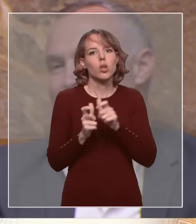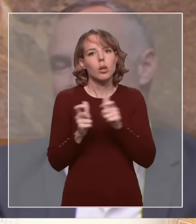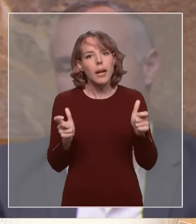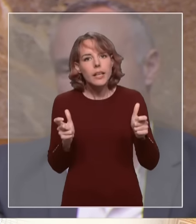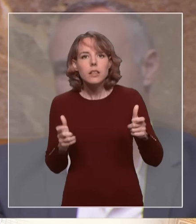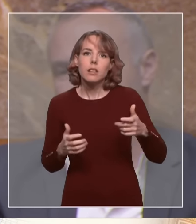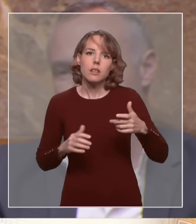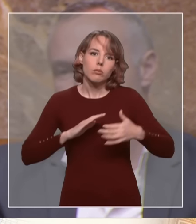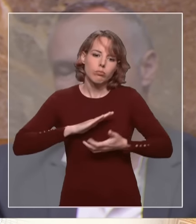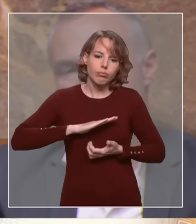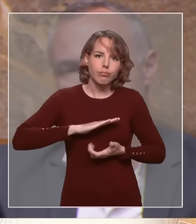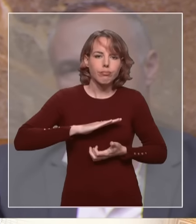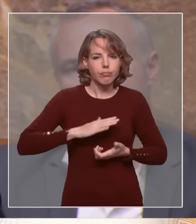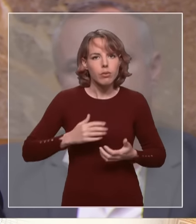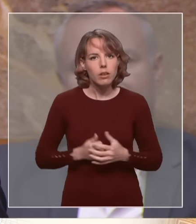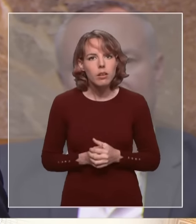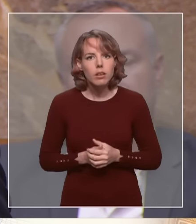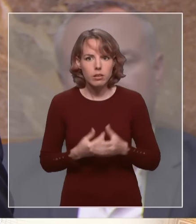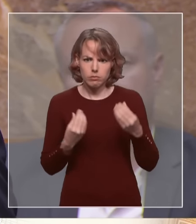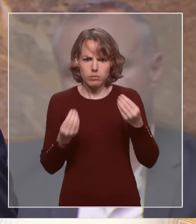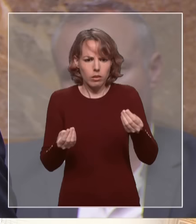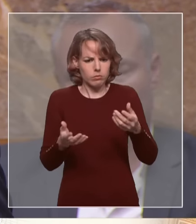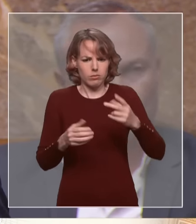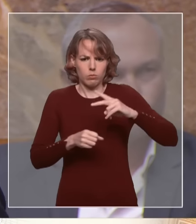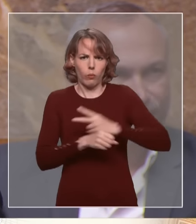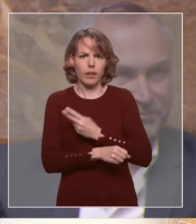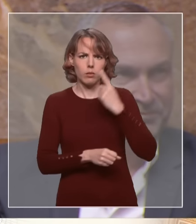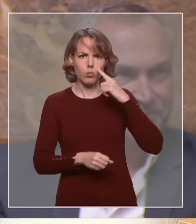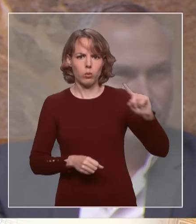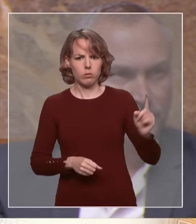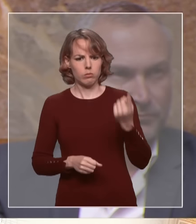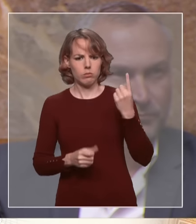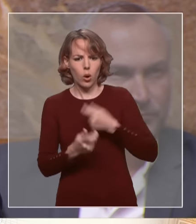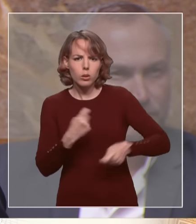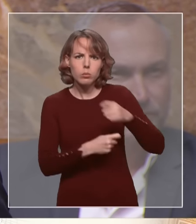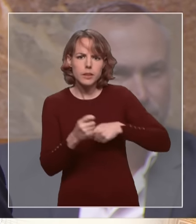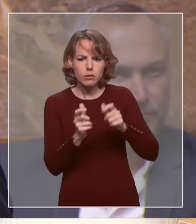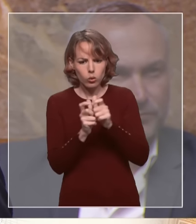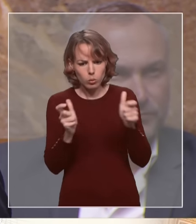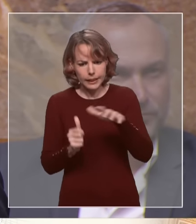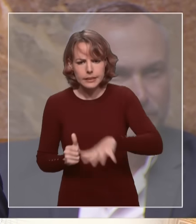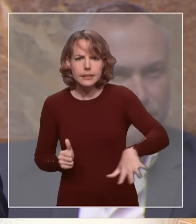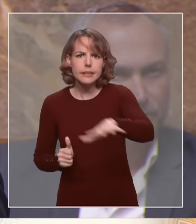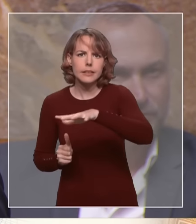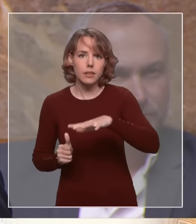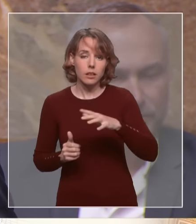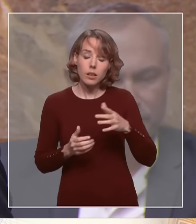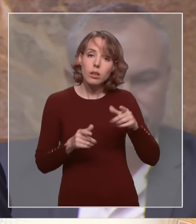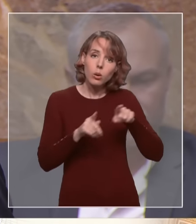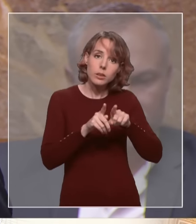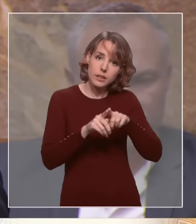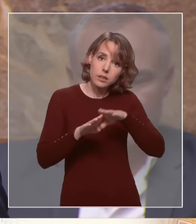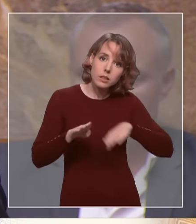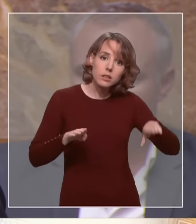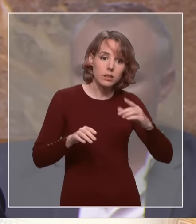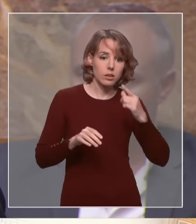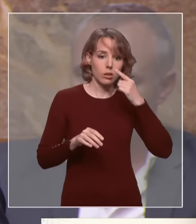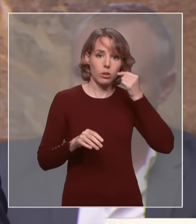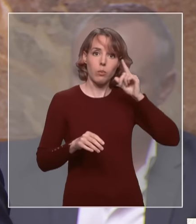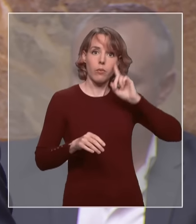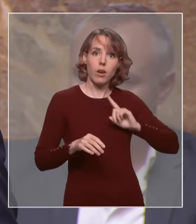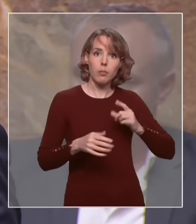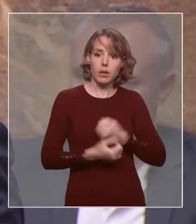pour nos entreprises, c'est préjudiciable pour notre économie, c'est préjudiciable pour ces hommes et ces femmes qui sont durablement au chômage et qui aspirent à